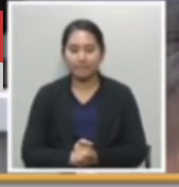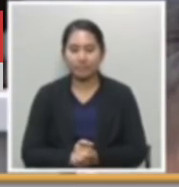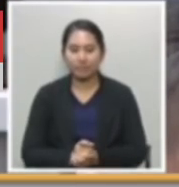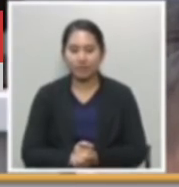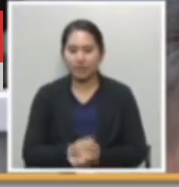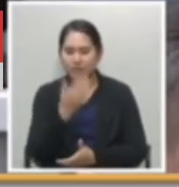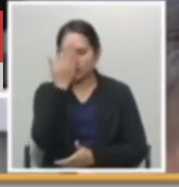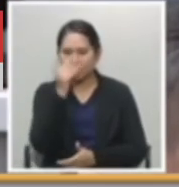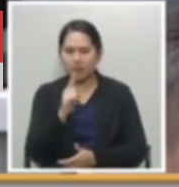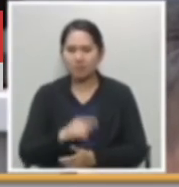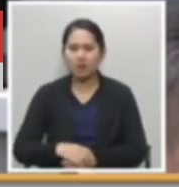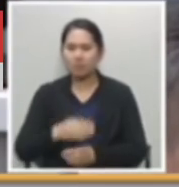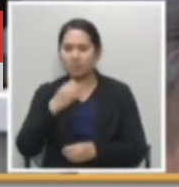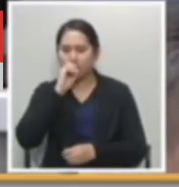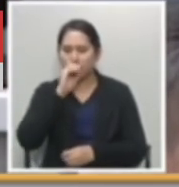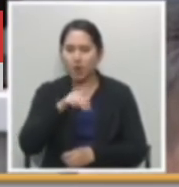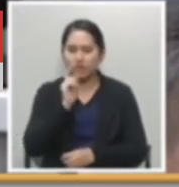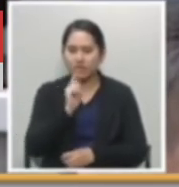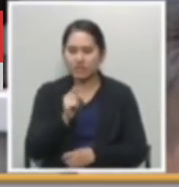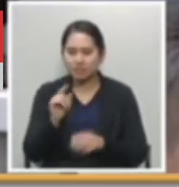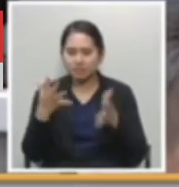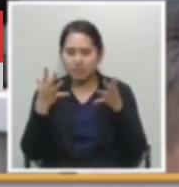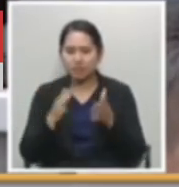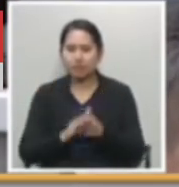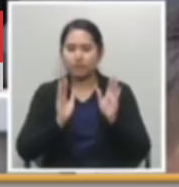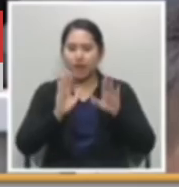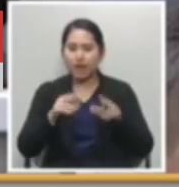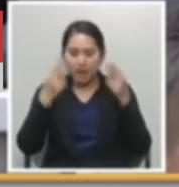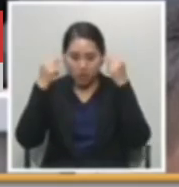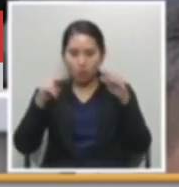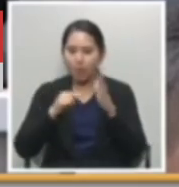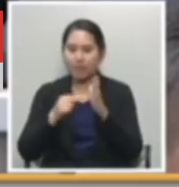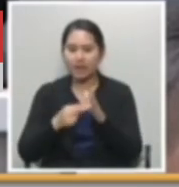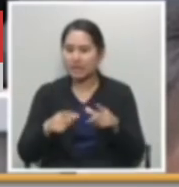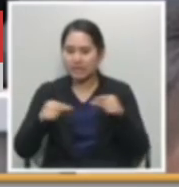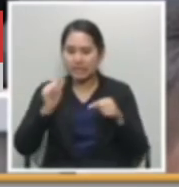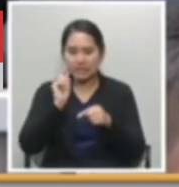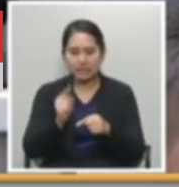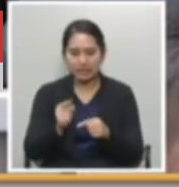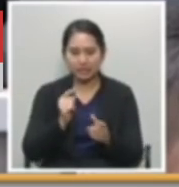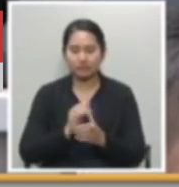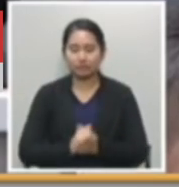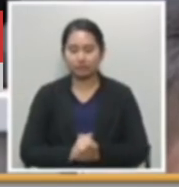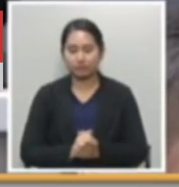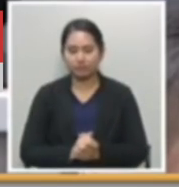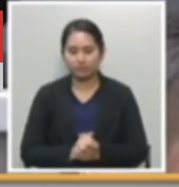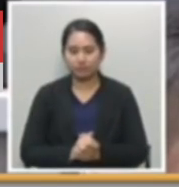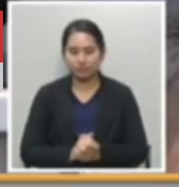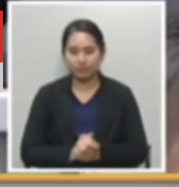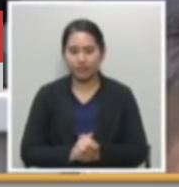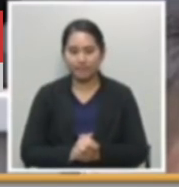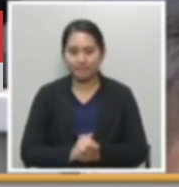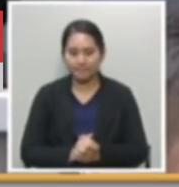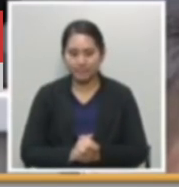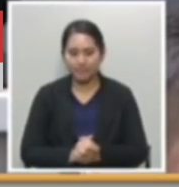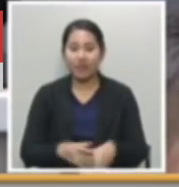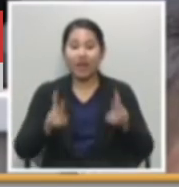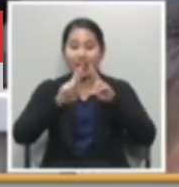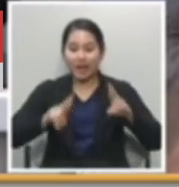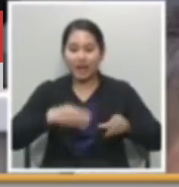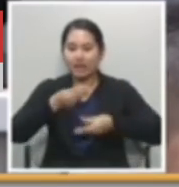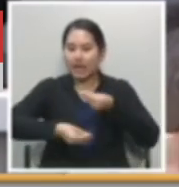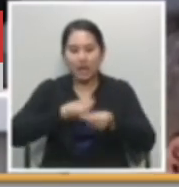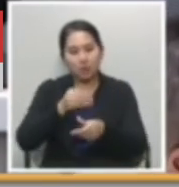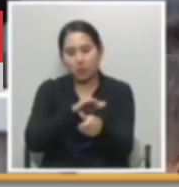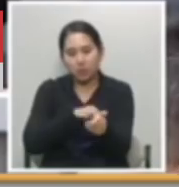บอกกับความจริงกับผ่านท่านประธานบอกท่านนายกเลยครับว่านี่คือความจริงนะผมจะบอกให้นะครับร้านของชำน่าสงส